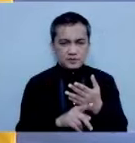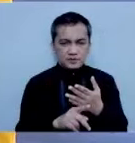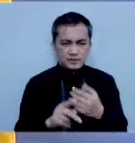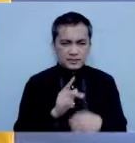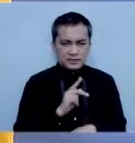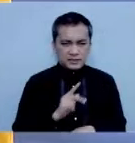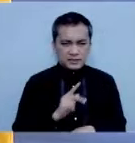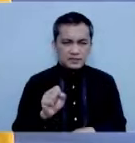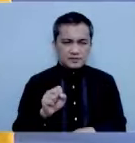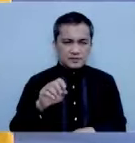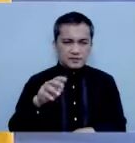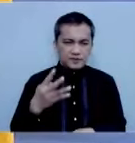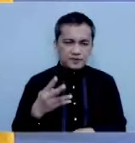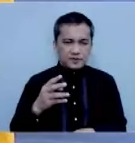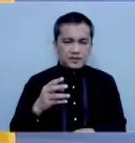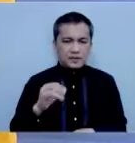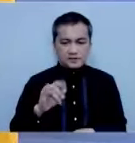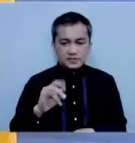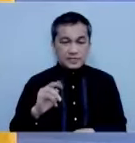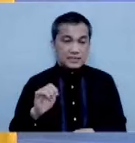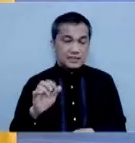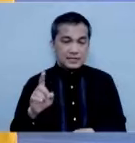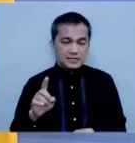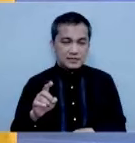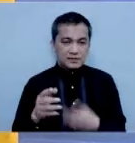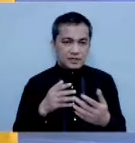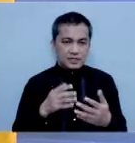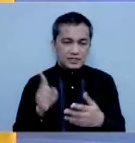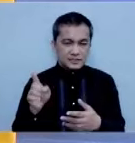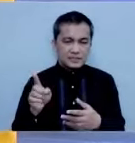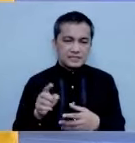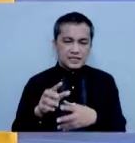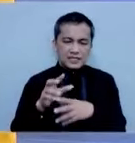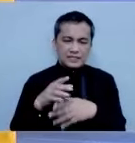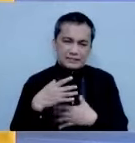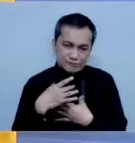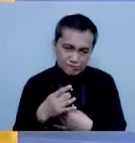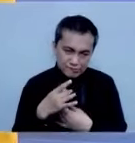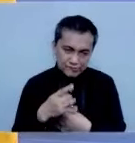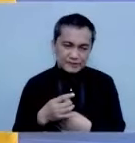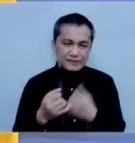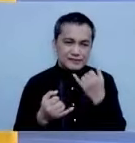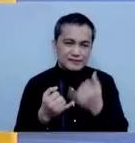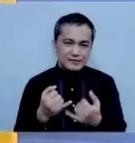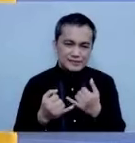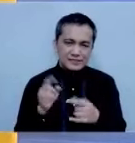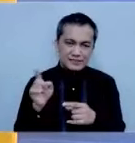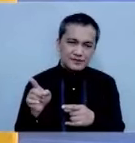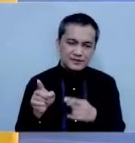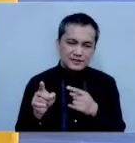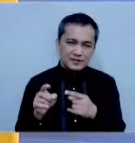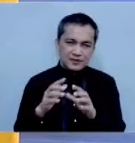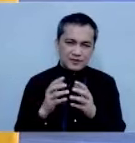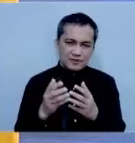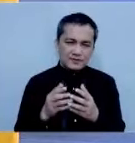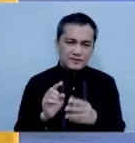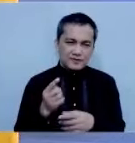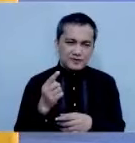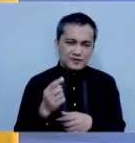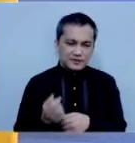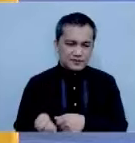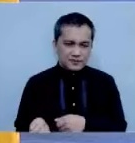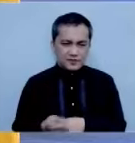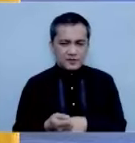of Scotland. Dahil kahit siya, nahilig din dito hanggang siya ang ituring na world's first golfing